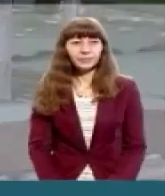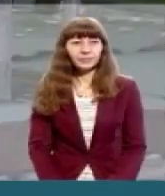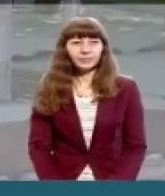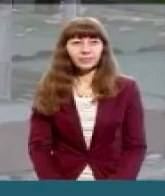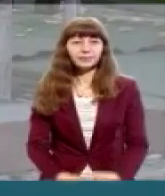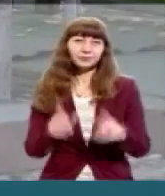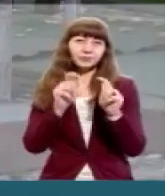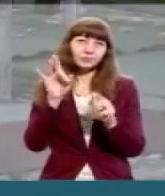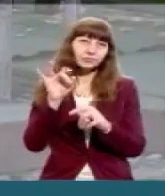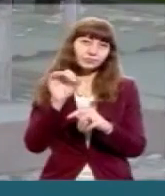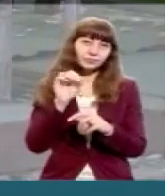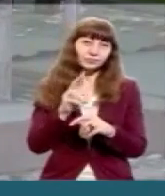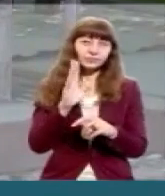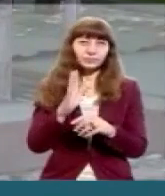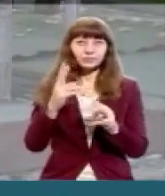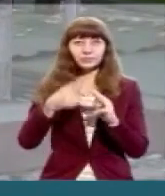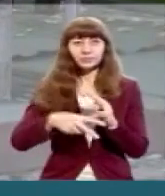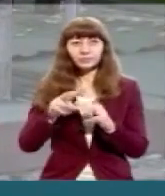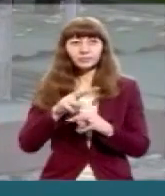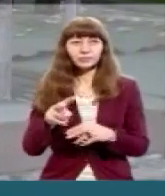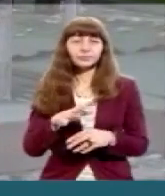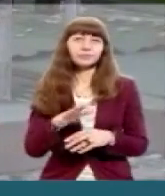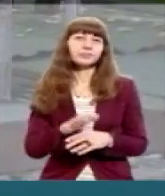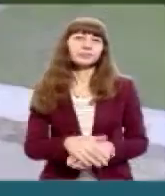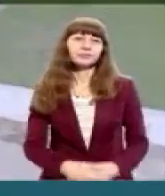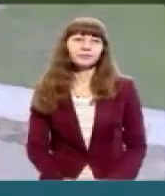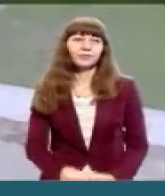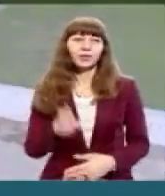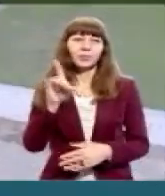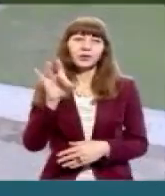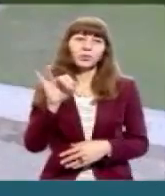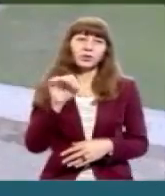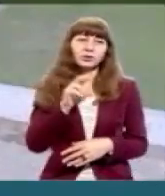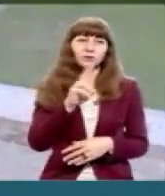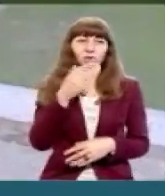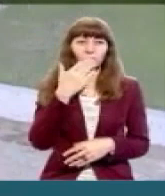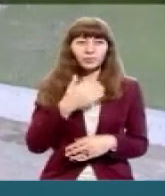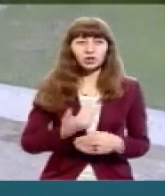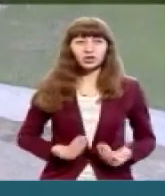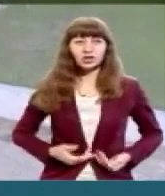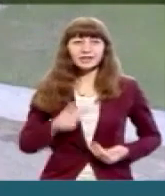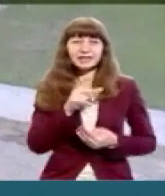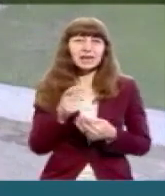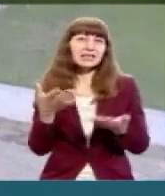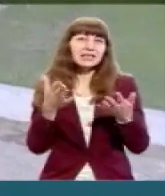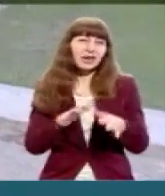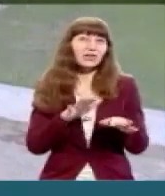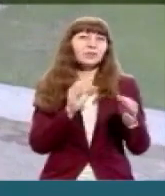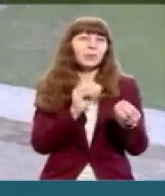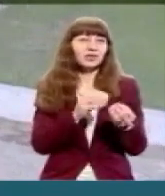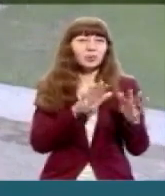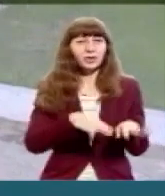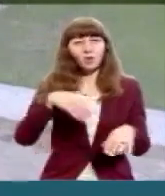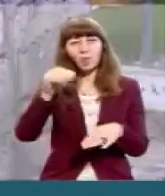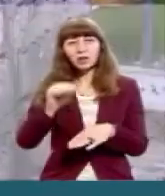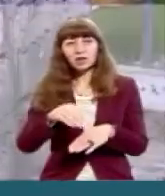конце июля. По словам специалистов отдела ЖКХ, бегемотика, которого так любят жители города, оставят на том же месте. Его лишь покрасят